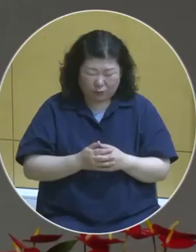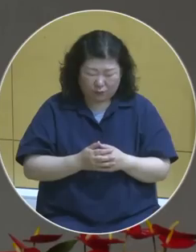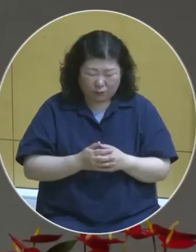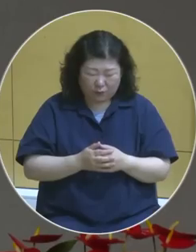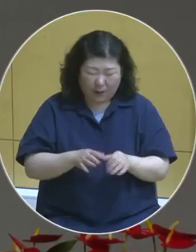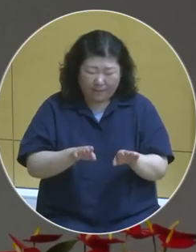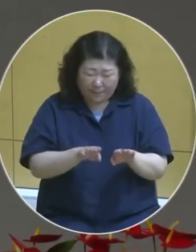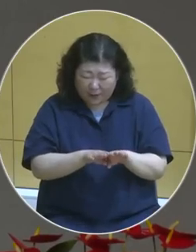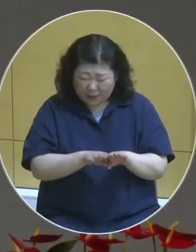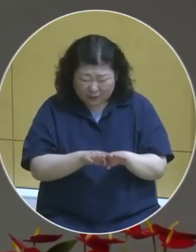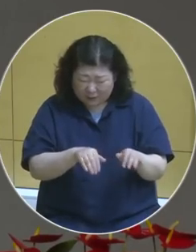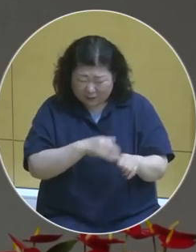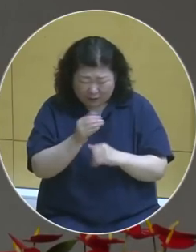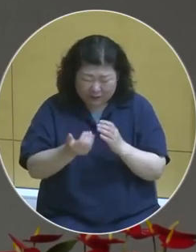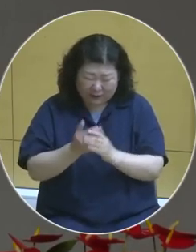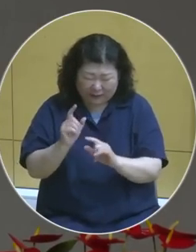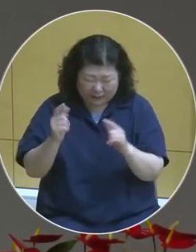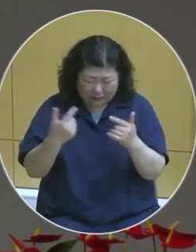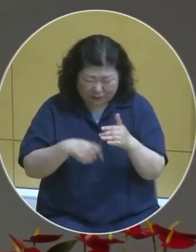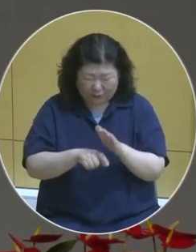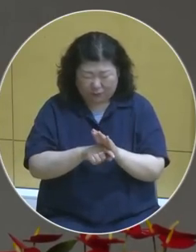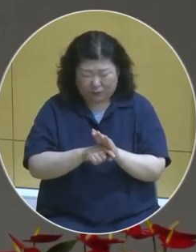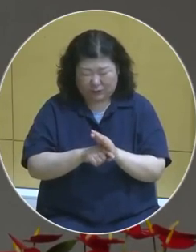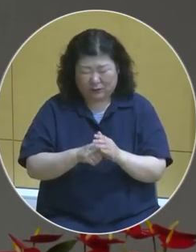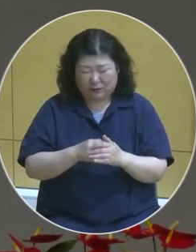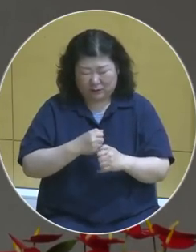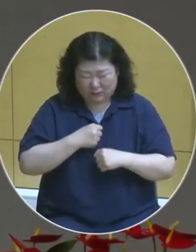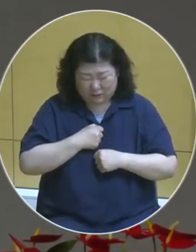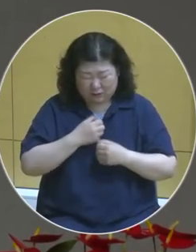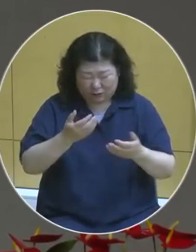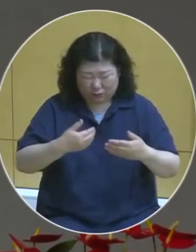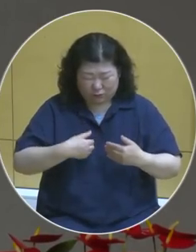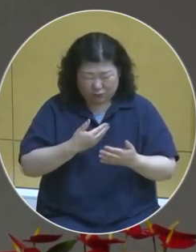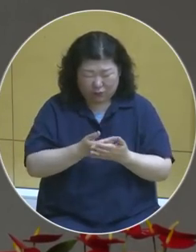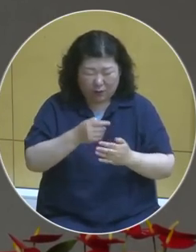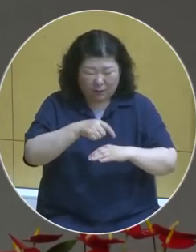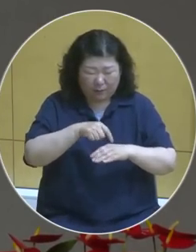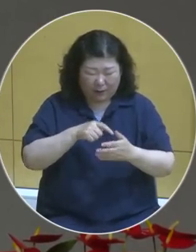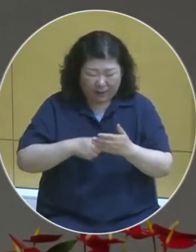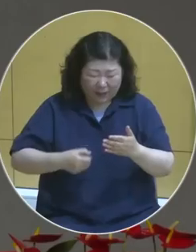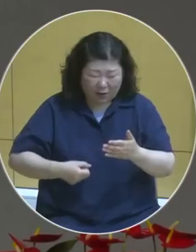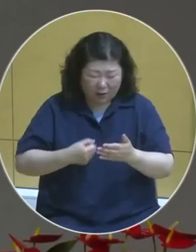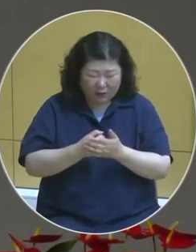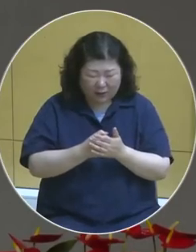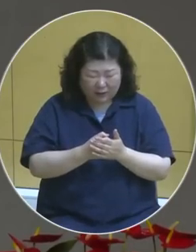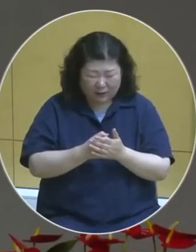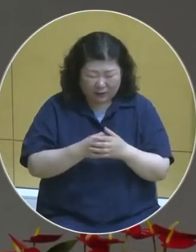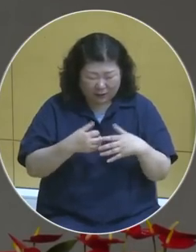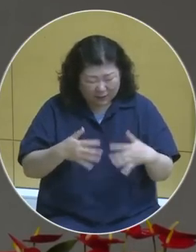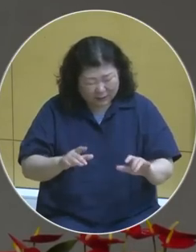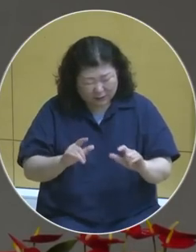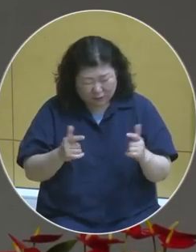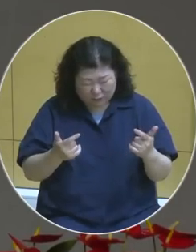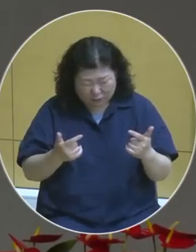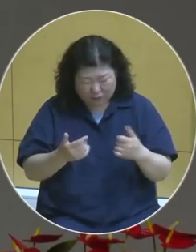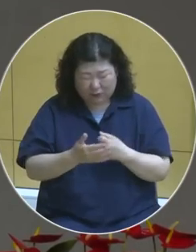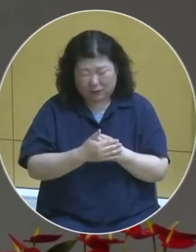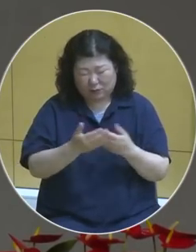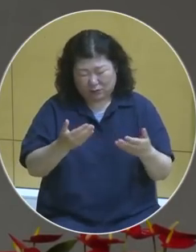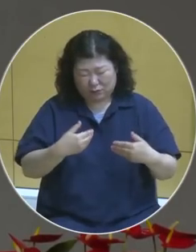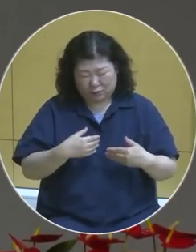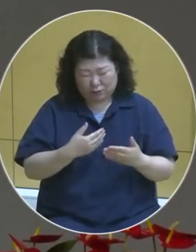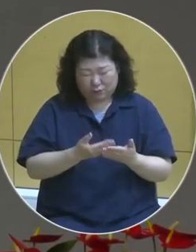될 상황들이 오지 않도록 주께서 지켜주시고 그 마음의 결단과 결심이 흩어지지 않게 하시되 주님 세상에 얻을 수